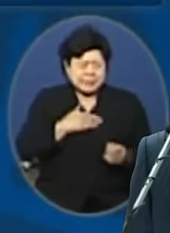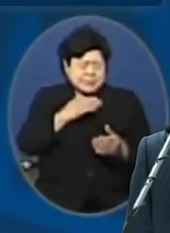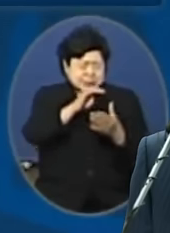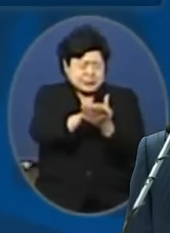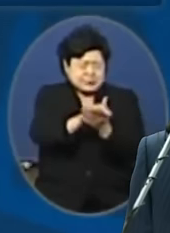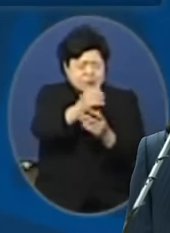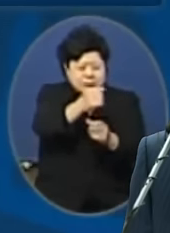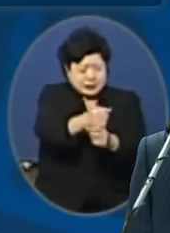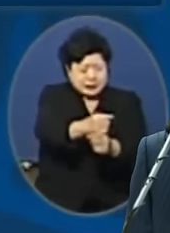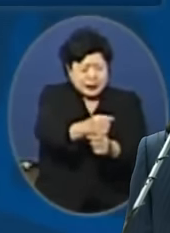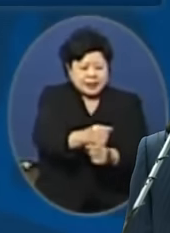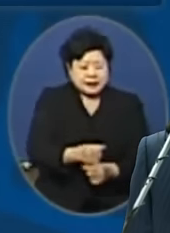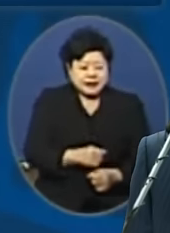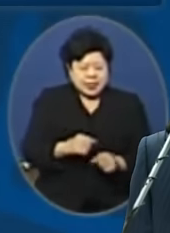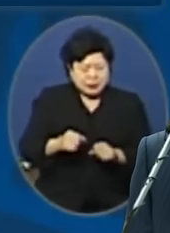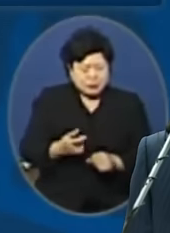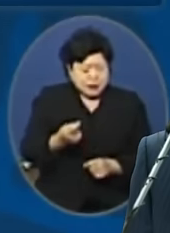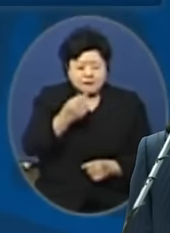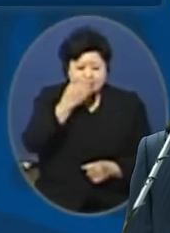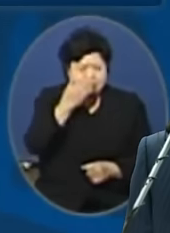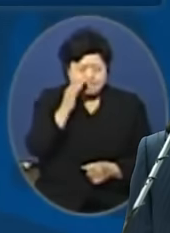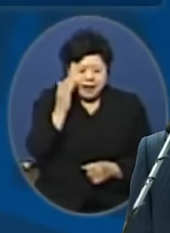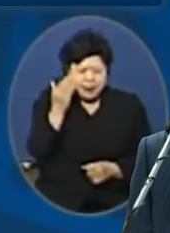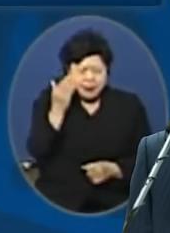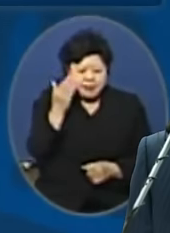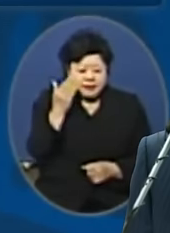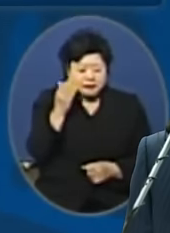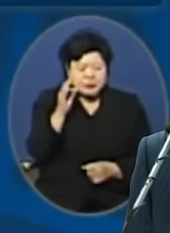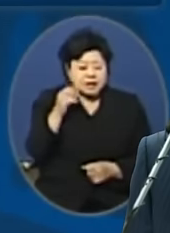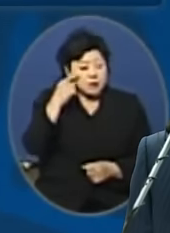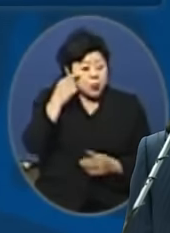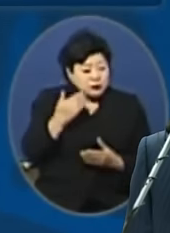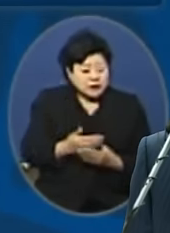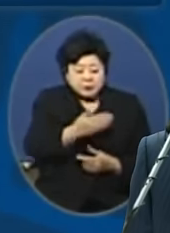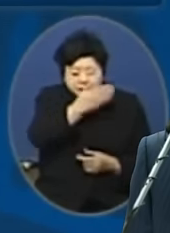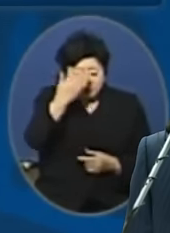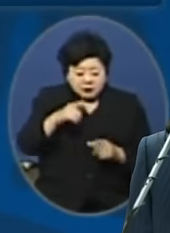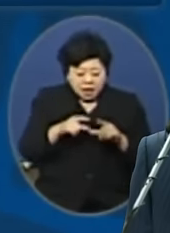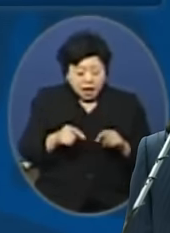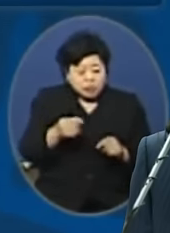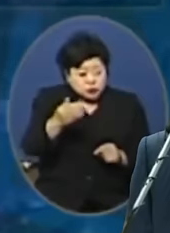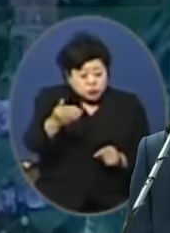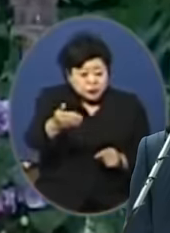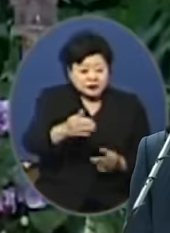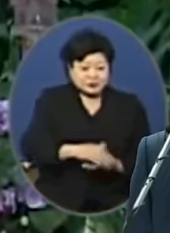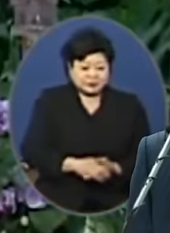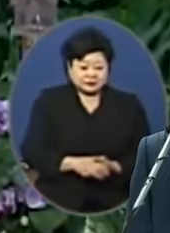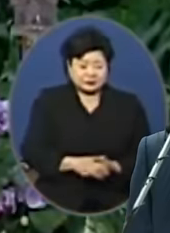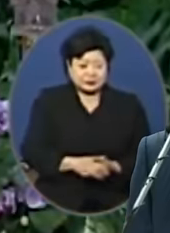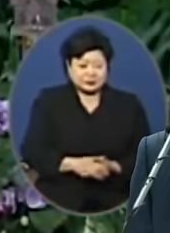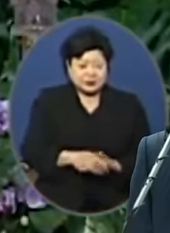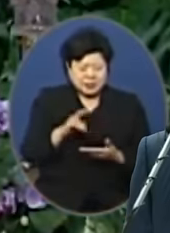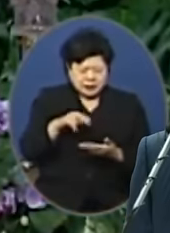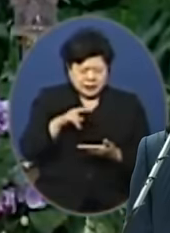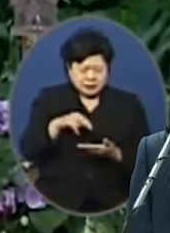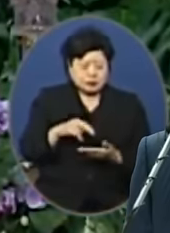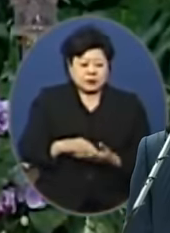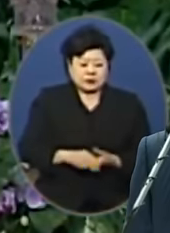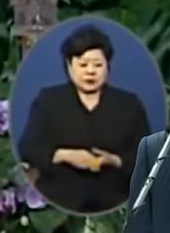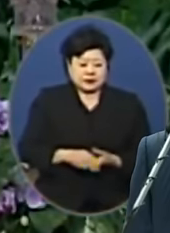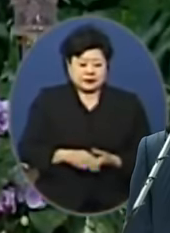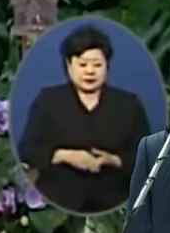만든다. 나는 즉시 행동한다. 필 목사님 청년에게 이 카드를 주면서 반복해서 읽으라고